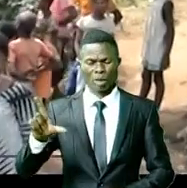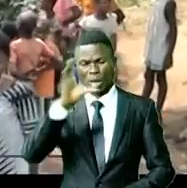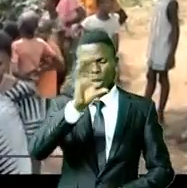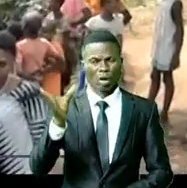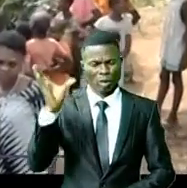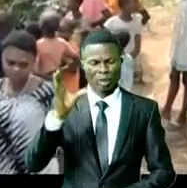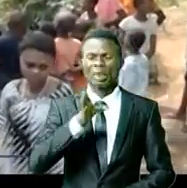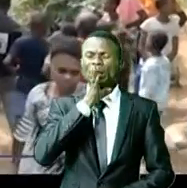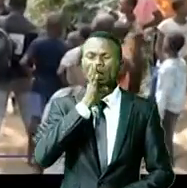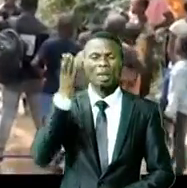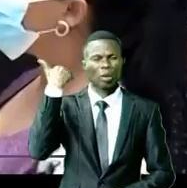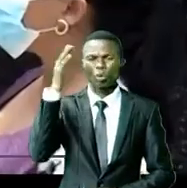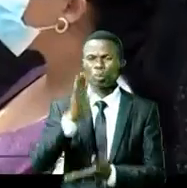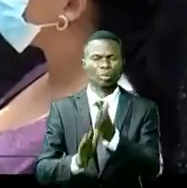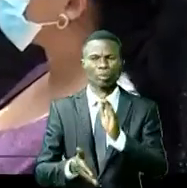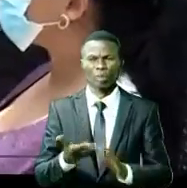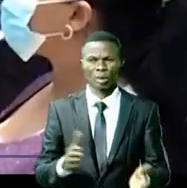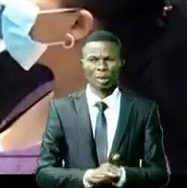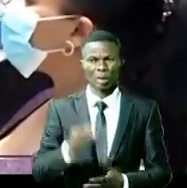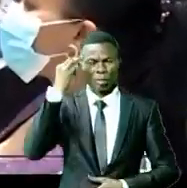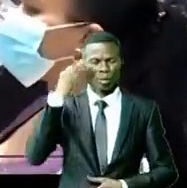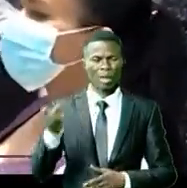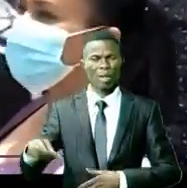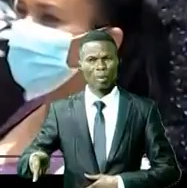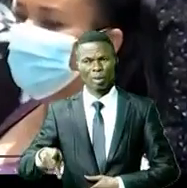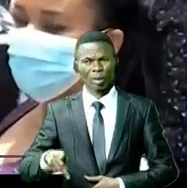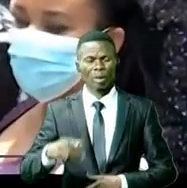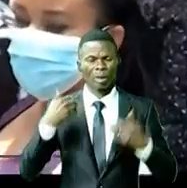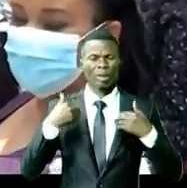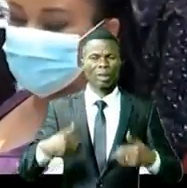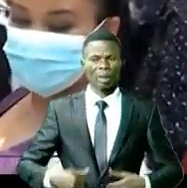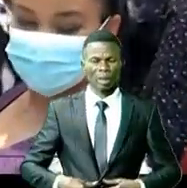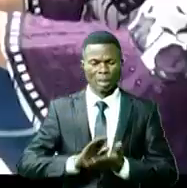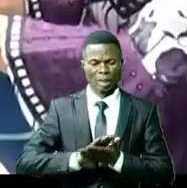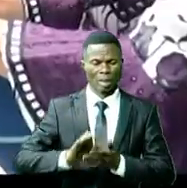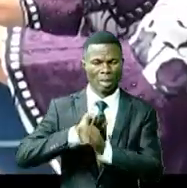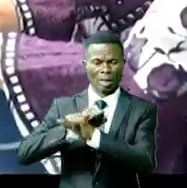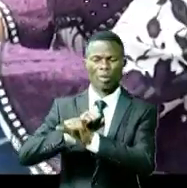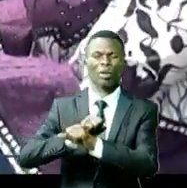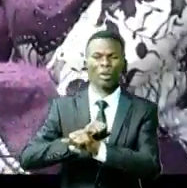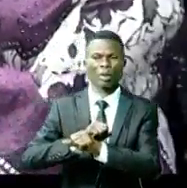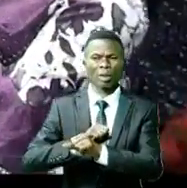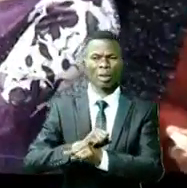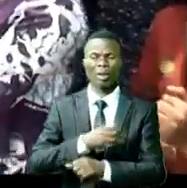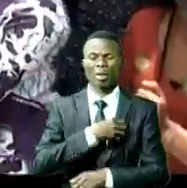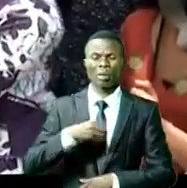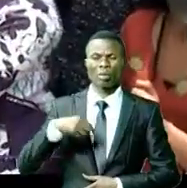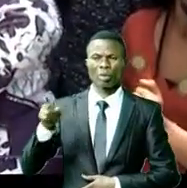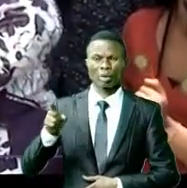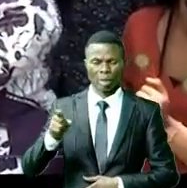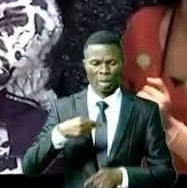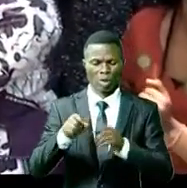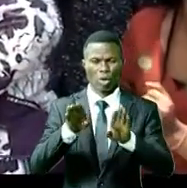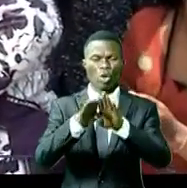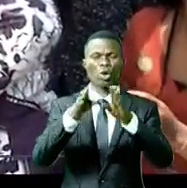resté longtemps sans cette denrée. La ministre provinciale de la Santé, Hygiène et Prévention, Lisa Nembalemba, a procédé